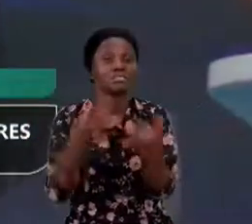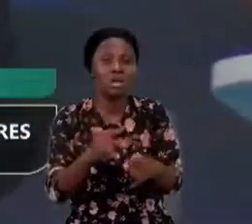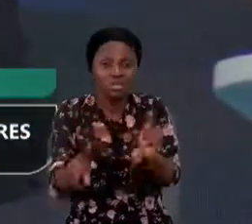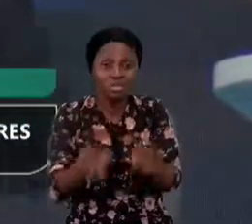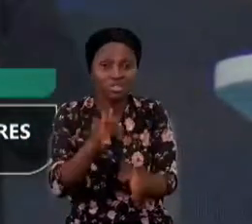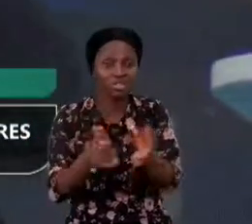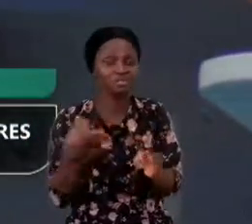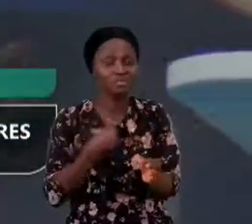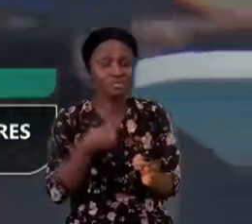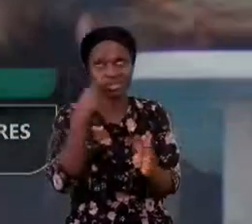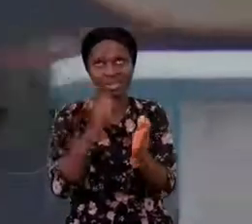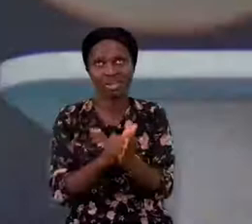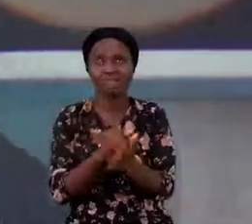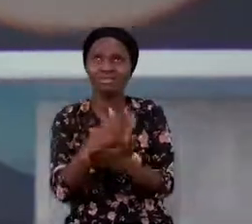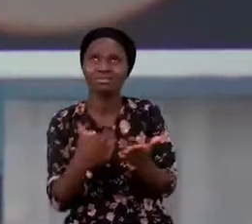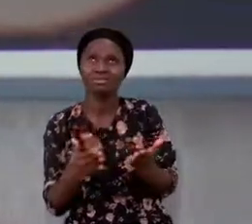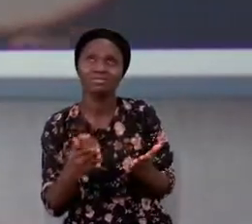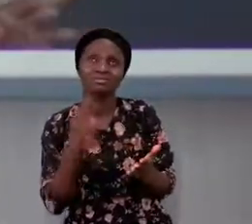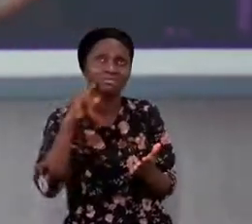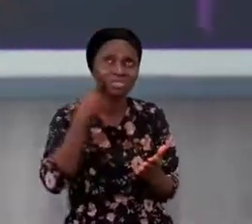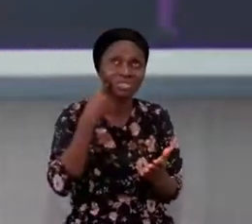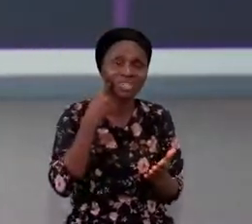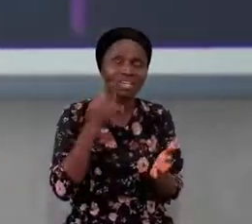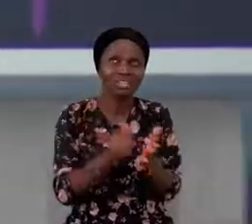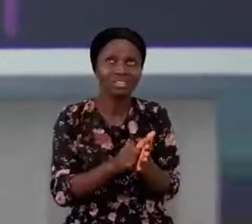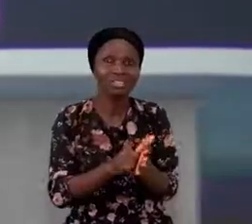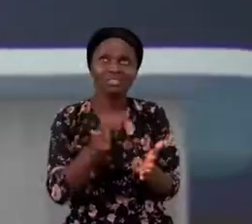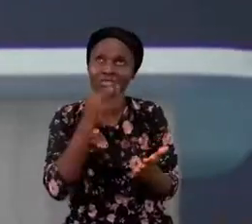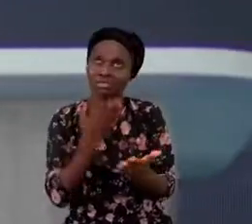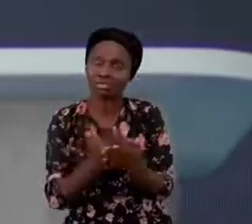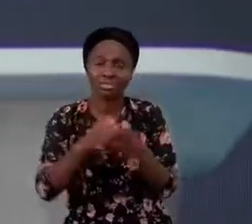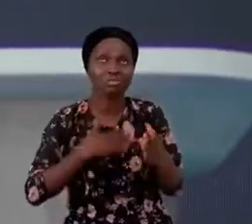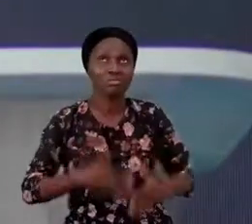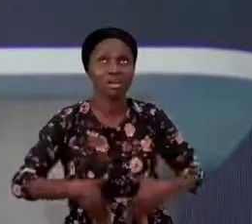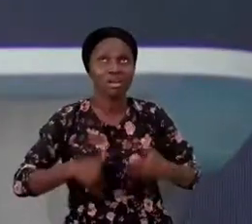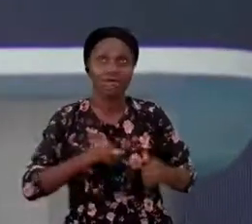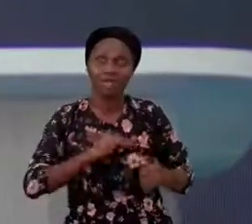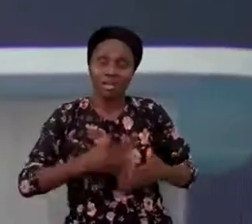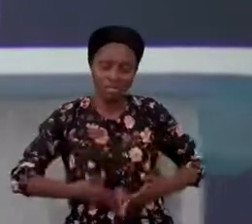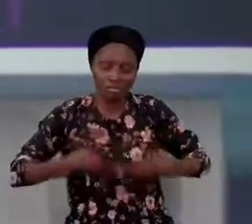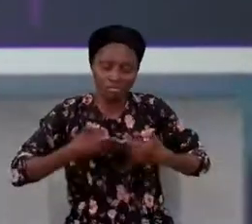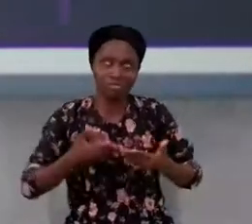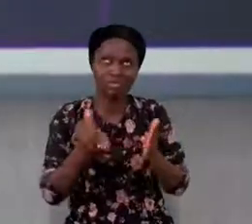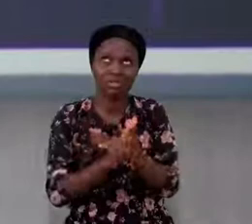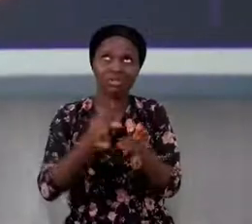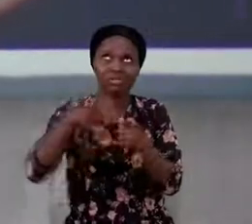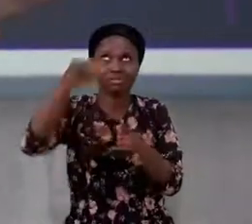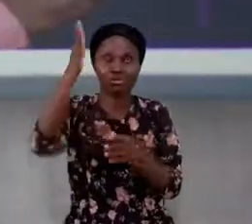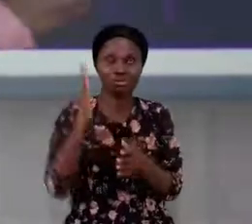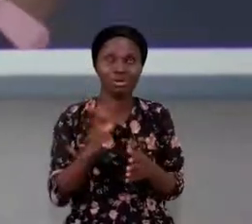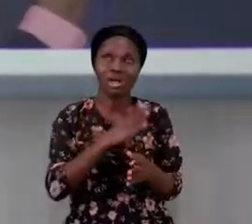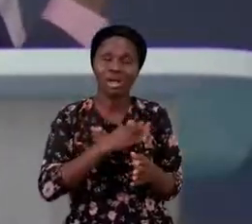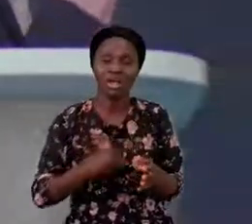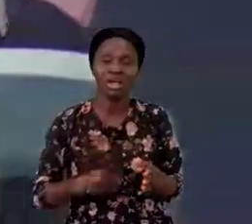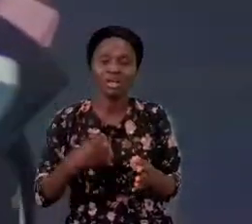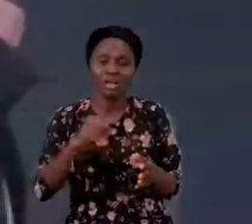je fais maintenant, je contre et je vais contre ces choses qui m'ont amené